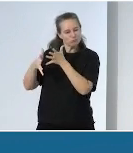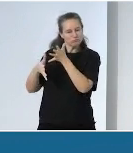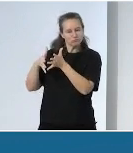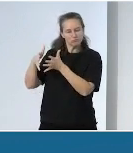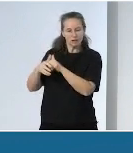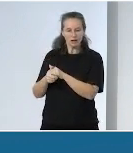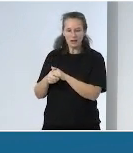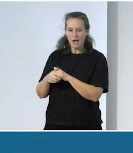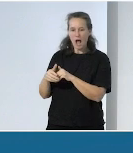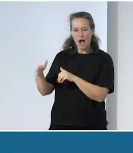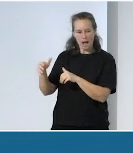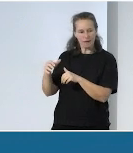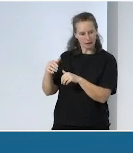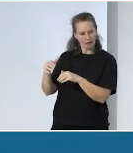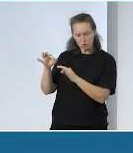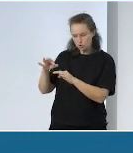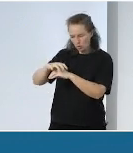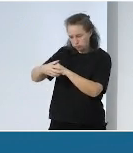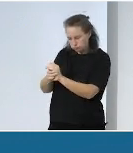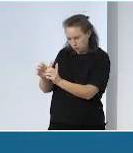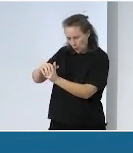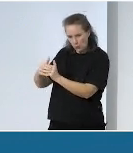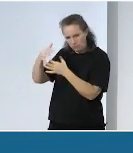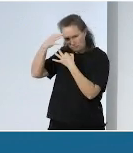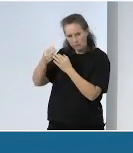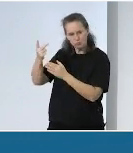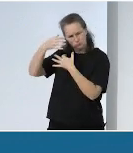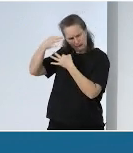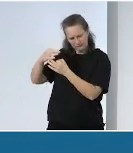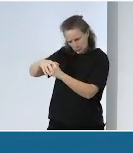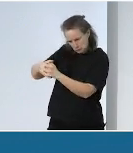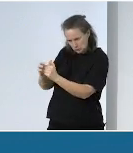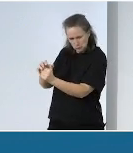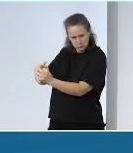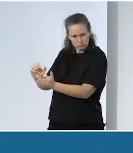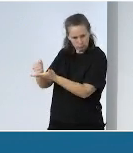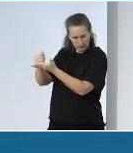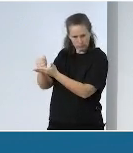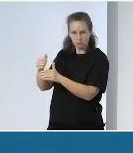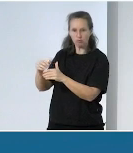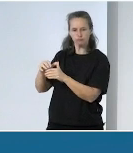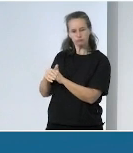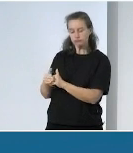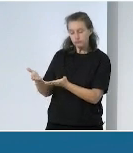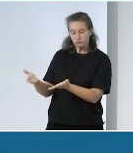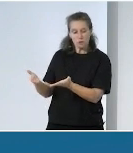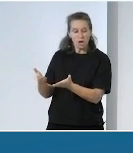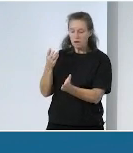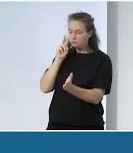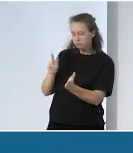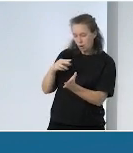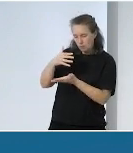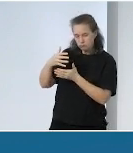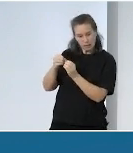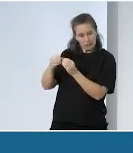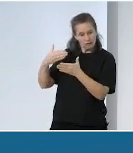On lui prend les mains pour faire préciser les configurations des signes. Et puis, au regard de